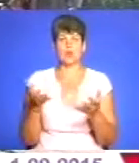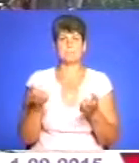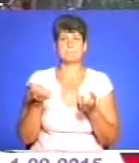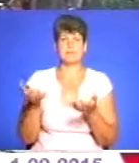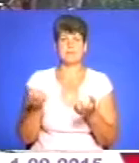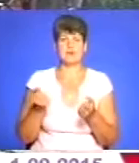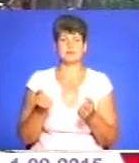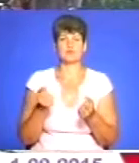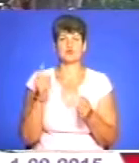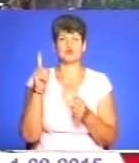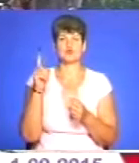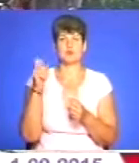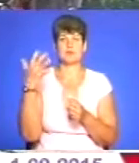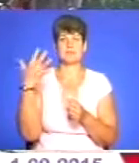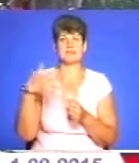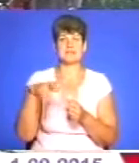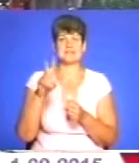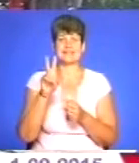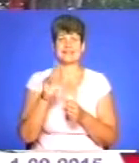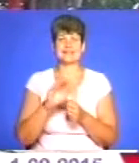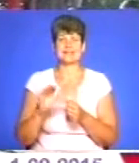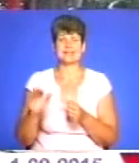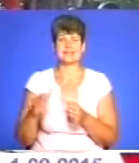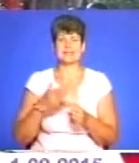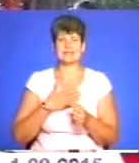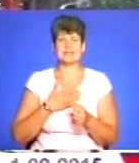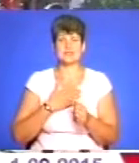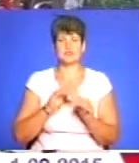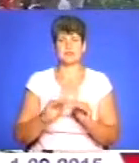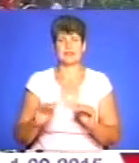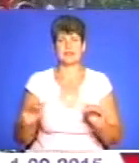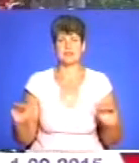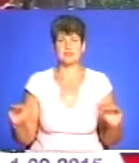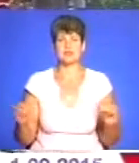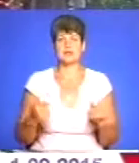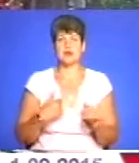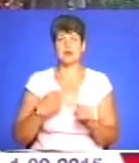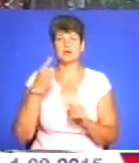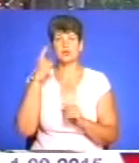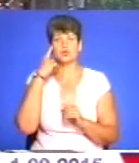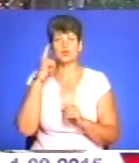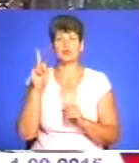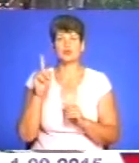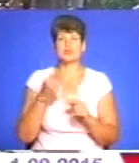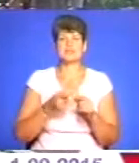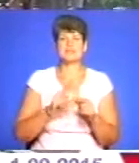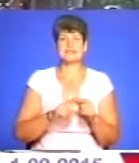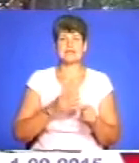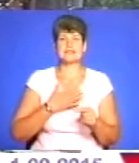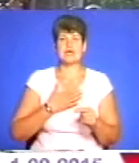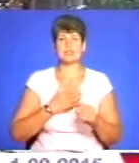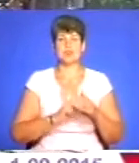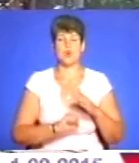шкільну родину, 152 дитини нашої малечі. Я думаю, що це та наша